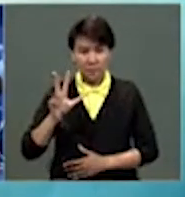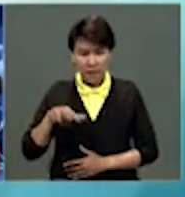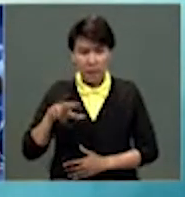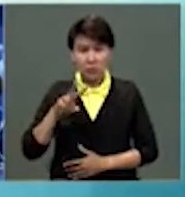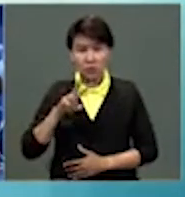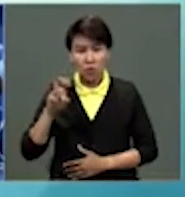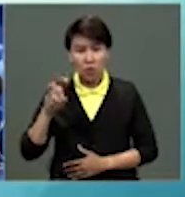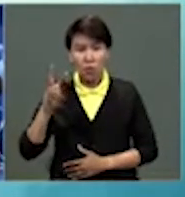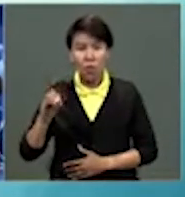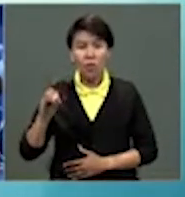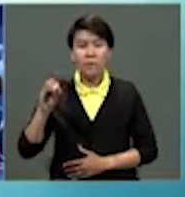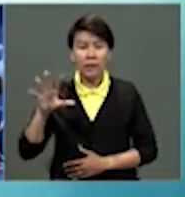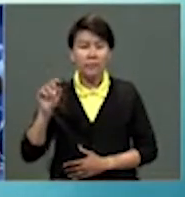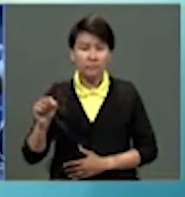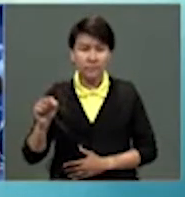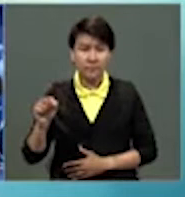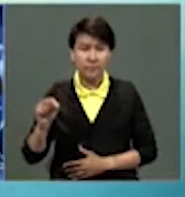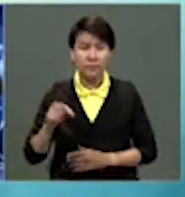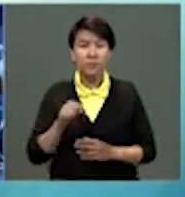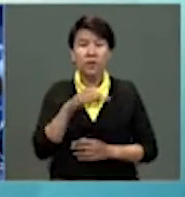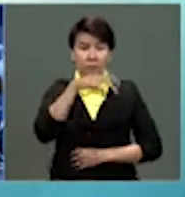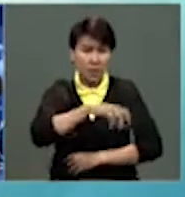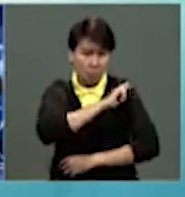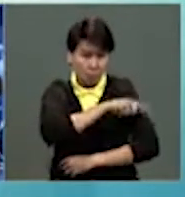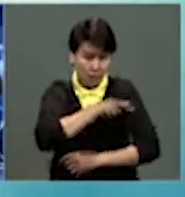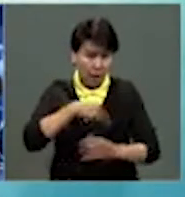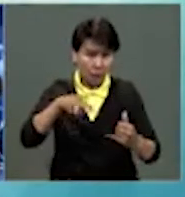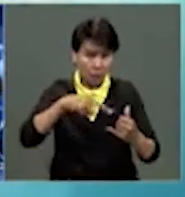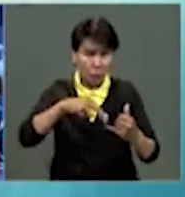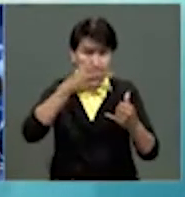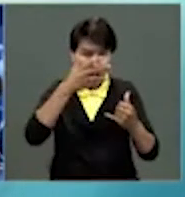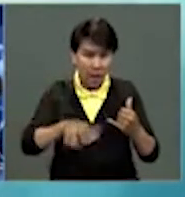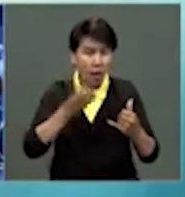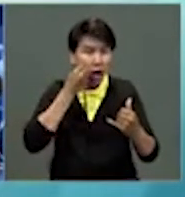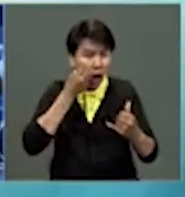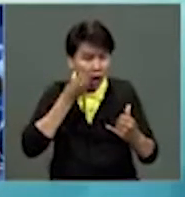รายแล้วนะครับมีเพิ่มขึ้นของผู้ที่หายป่วยแล้ว11รายทำให้ตัวเลขรวมอยู่ที่ 3085